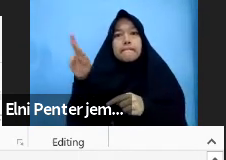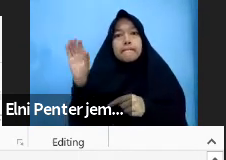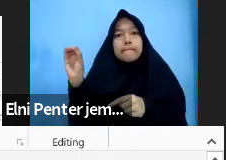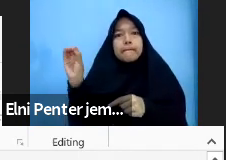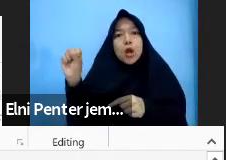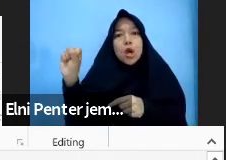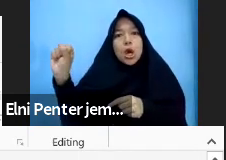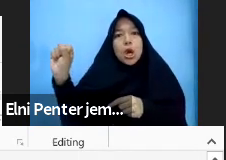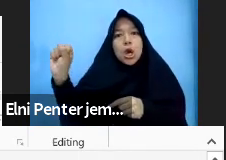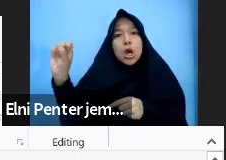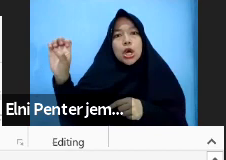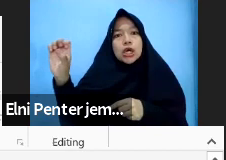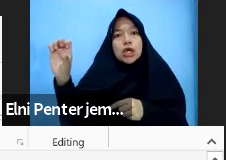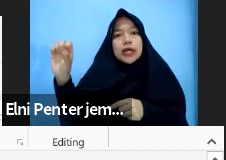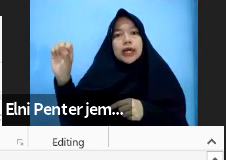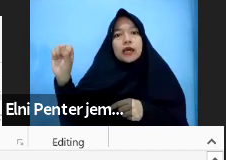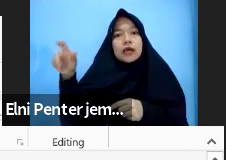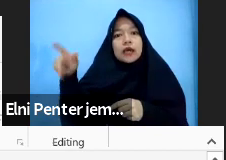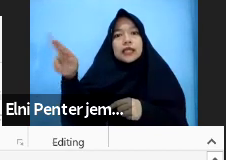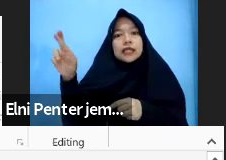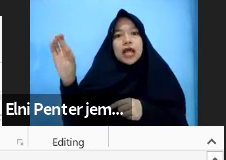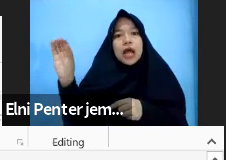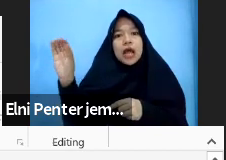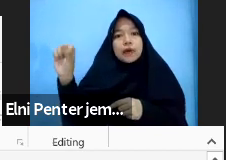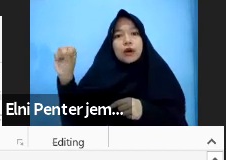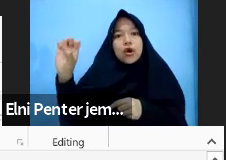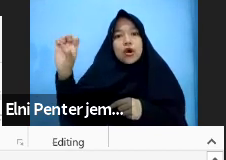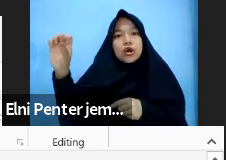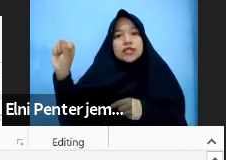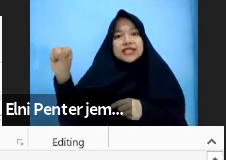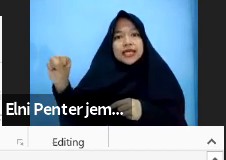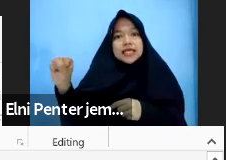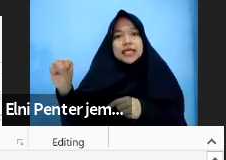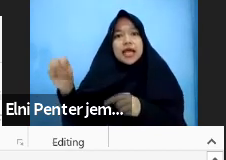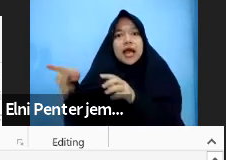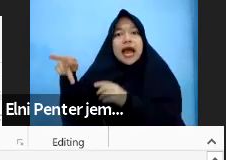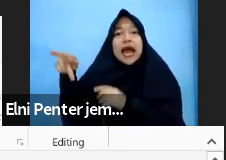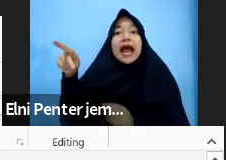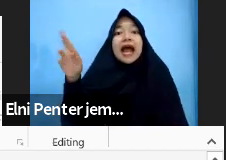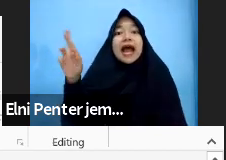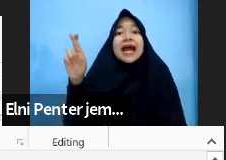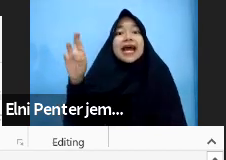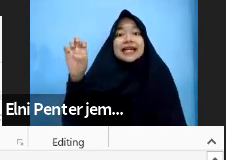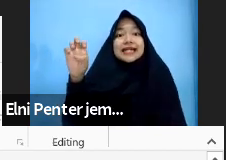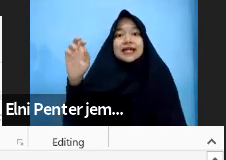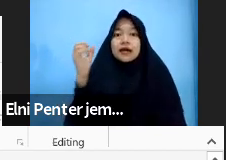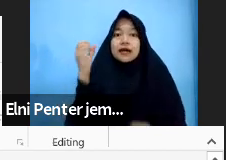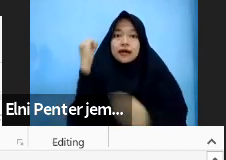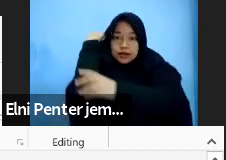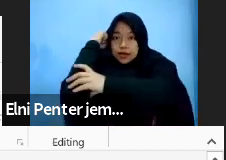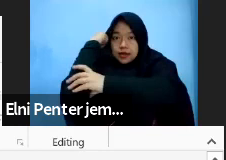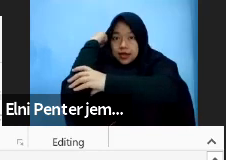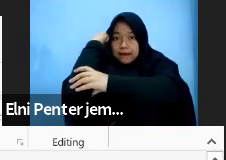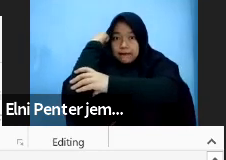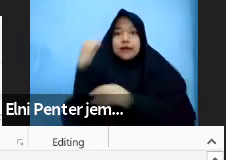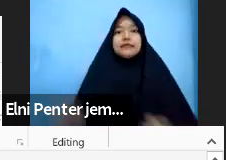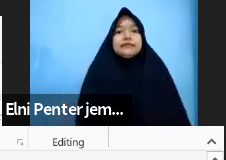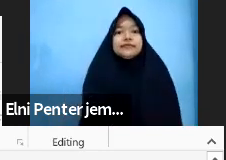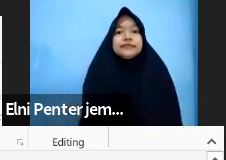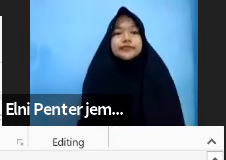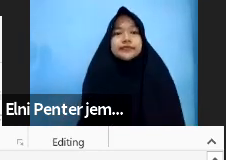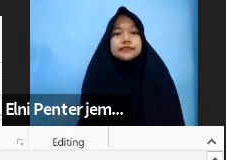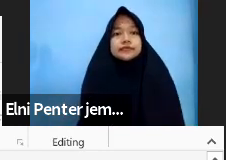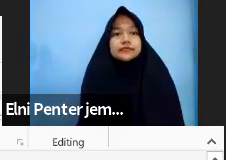pagi hari ini apa yang kami berikan ini menjadi pilihan Bapak Ibu Salah satu